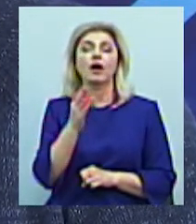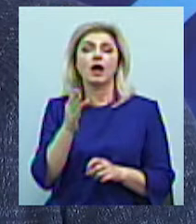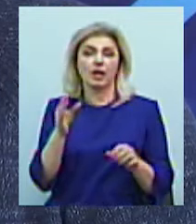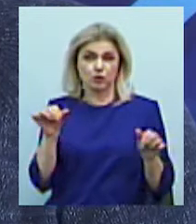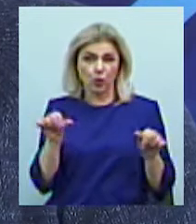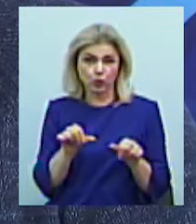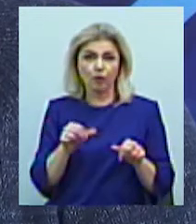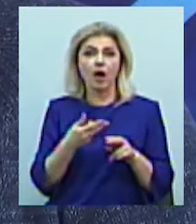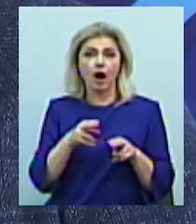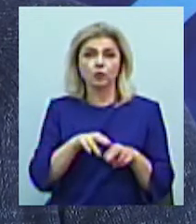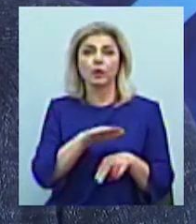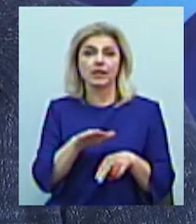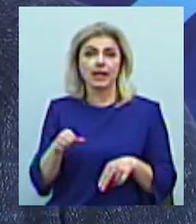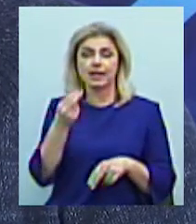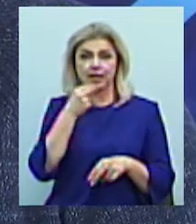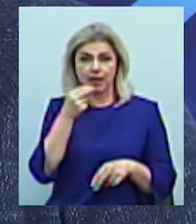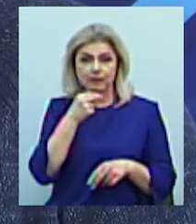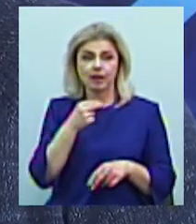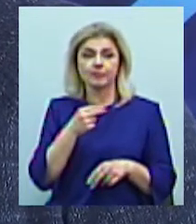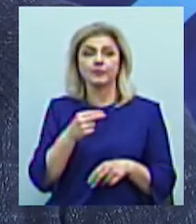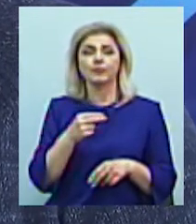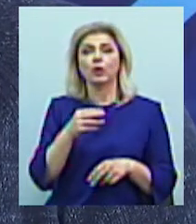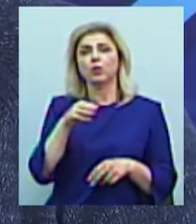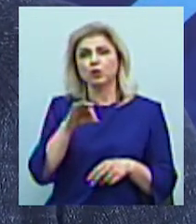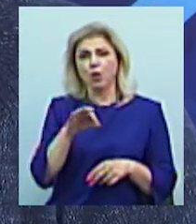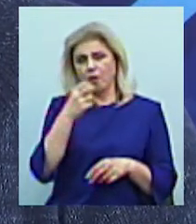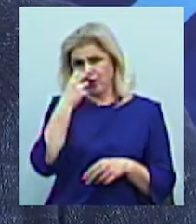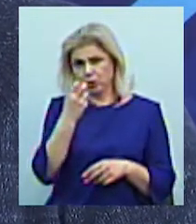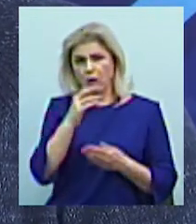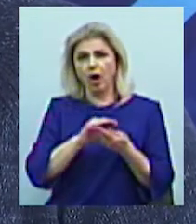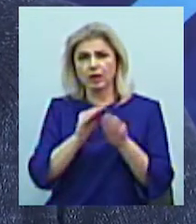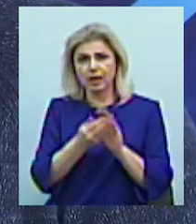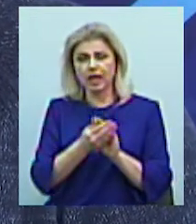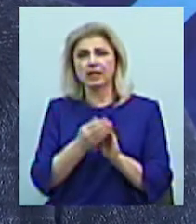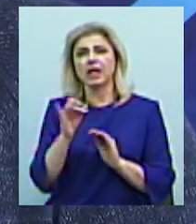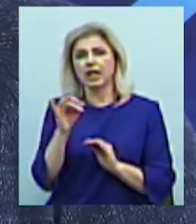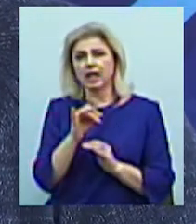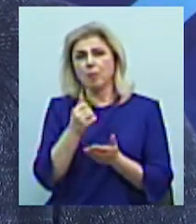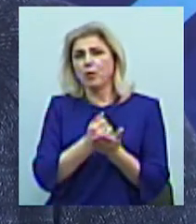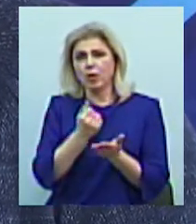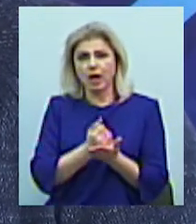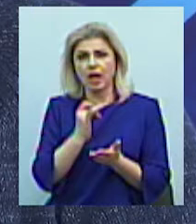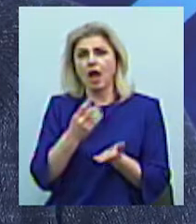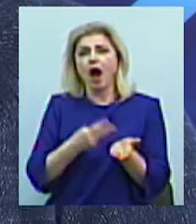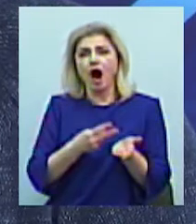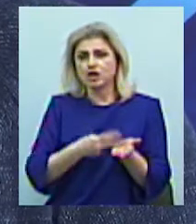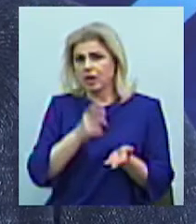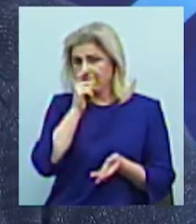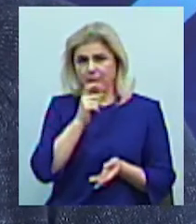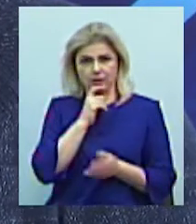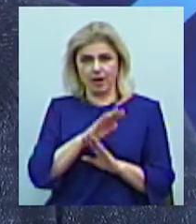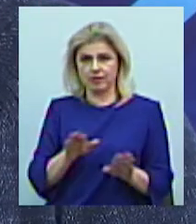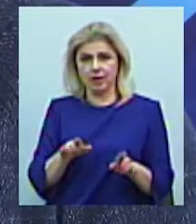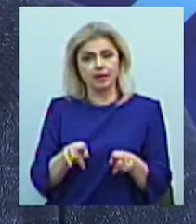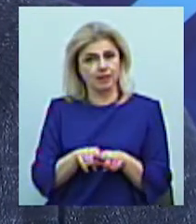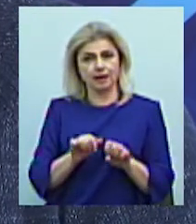дети едят, то котлеты вонючие, извините, то пюре какого-то цвета, то какая-то каша непонятная. Ну, так